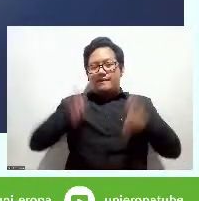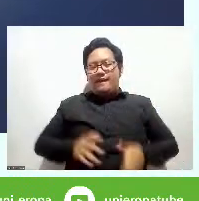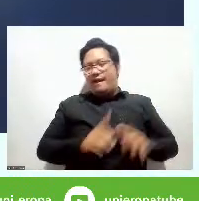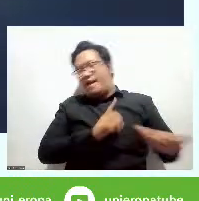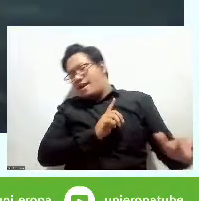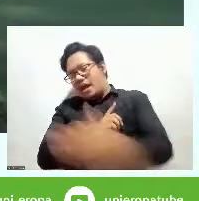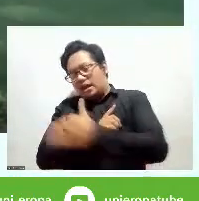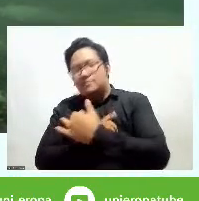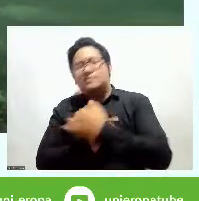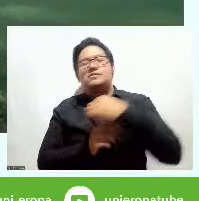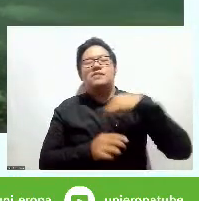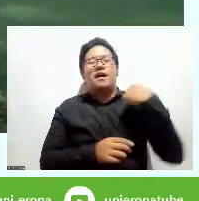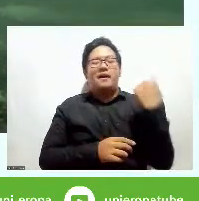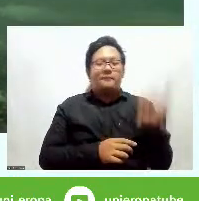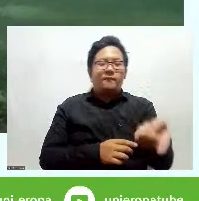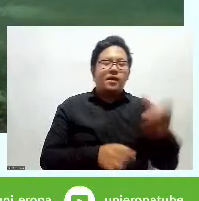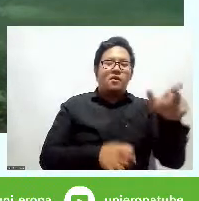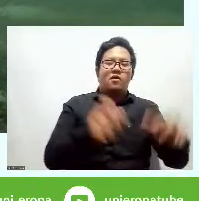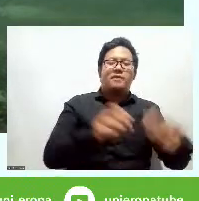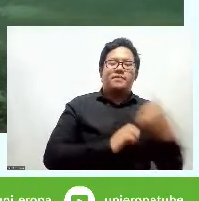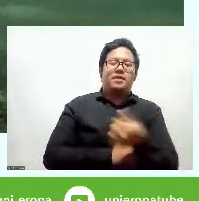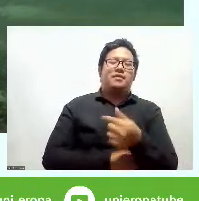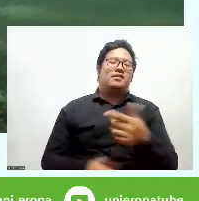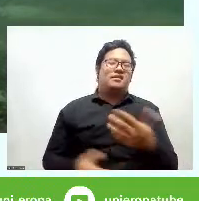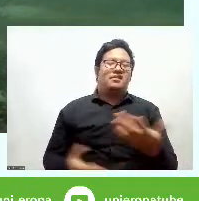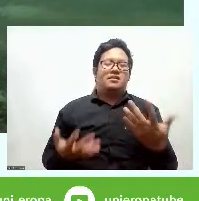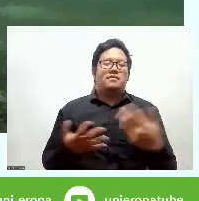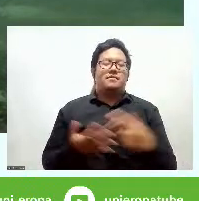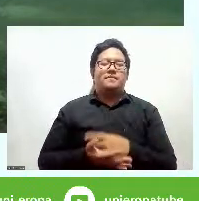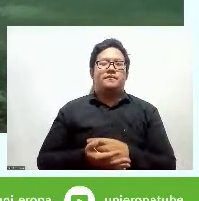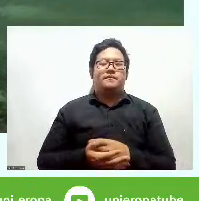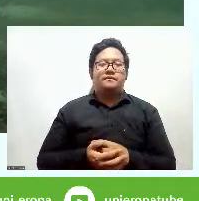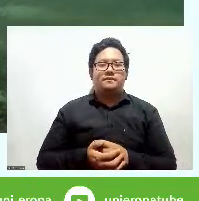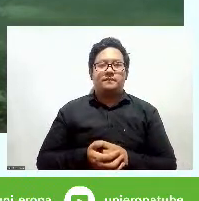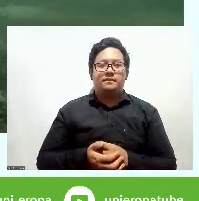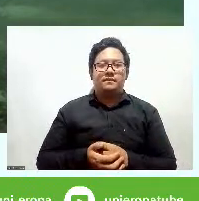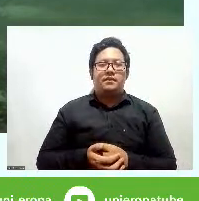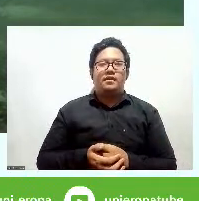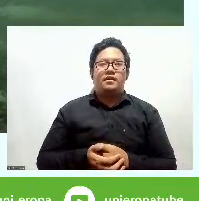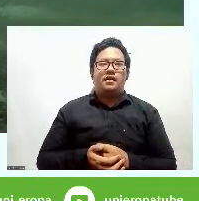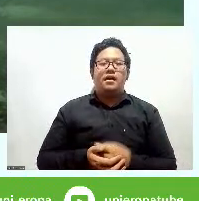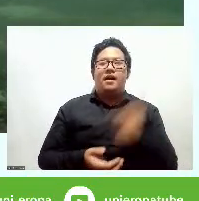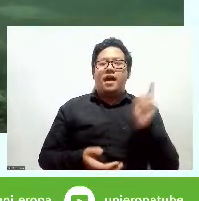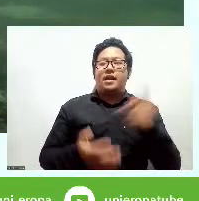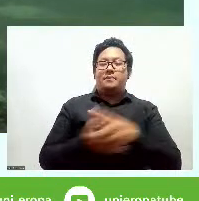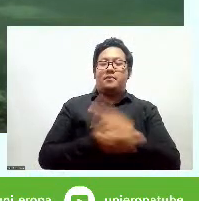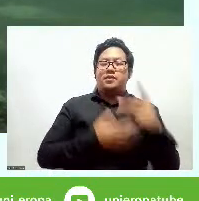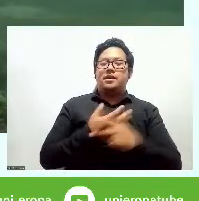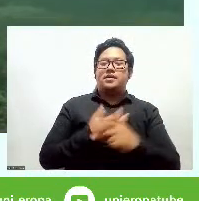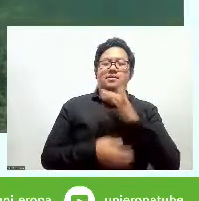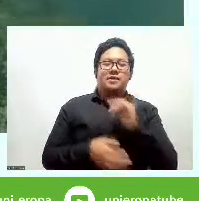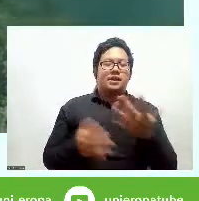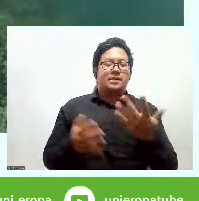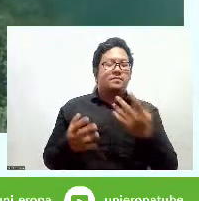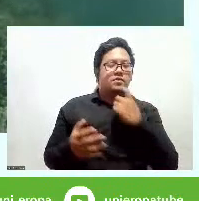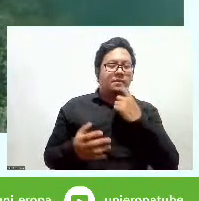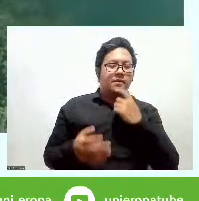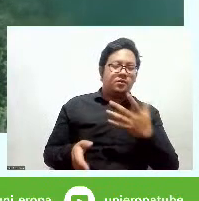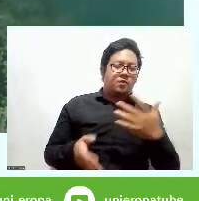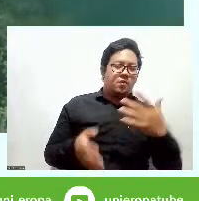smartphone mengatasinya ada project ya kemudian mengatasi atau atau mencoba untuk merubah di sisi consumer nya